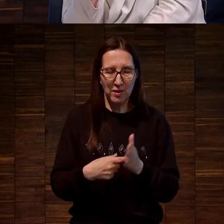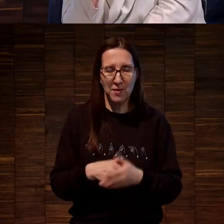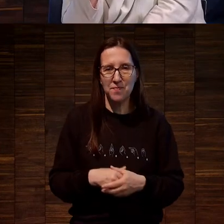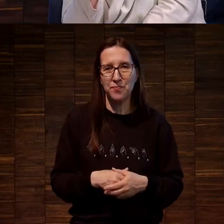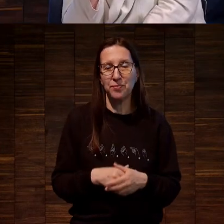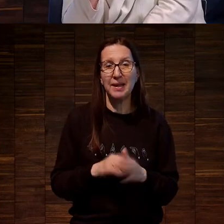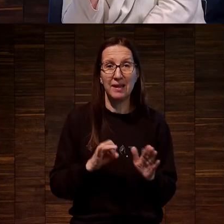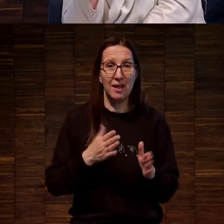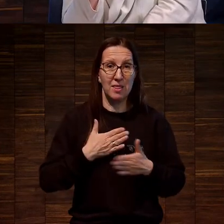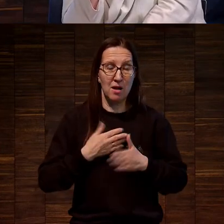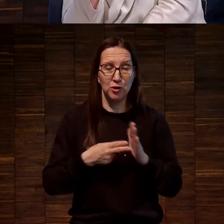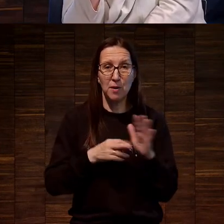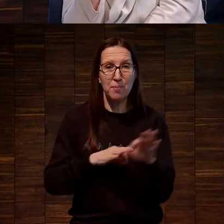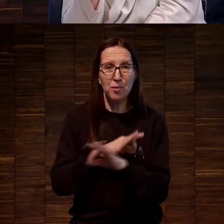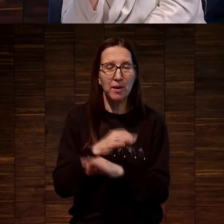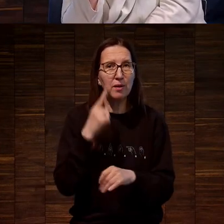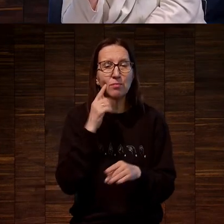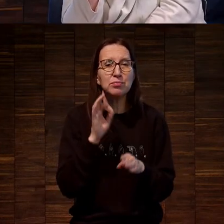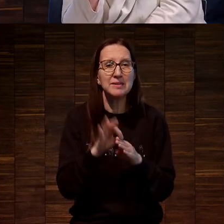Наш проект стремится